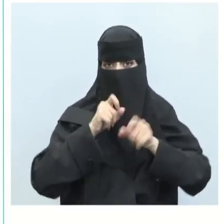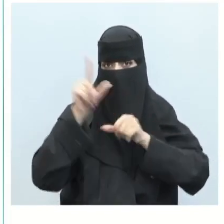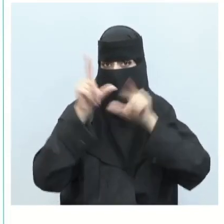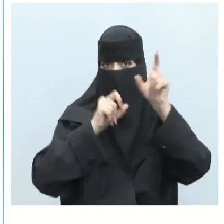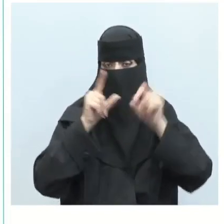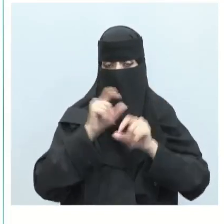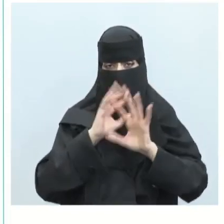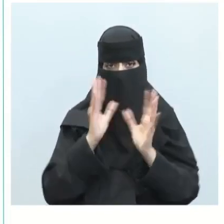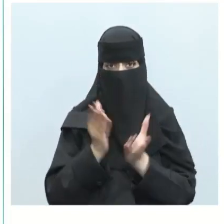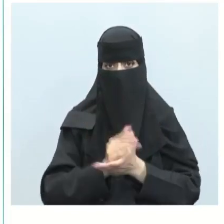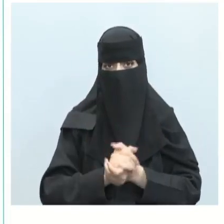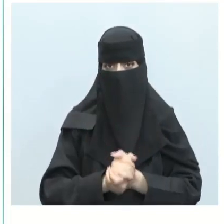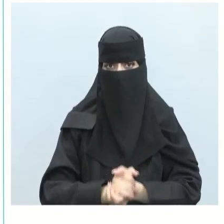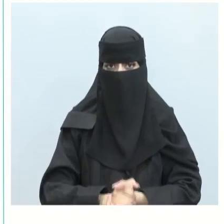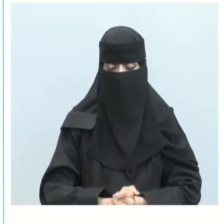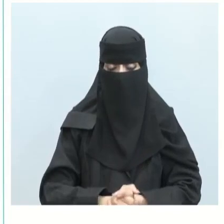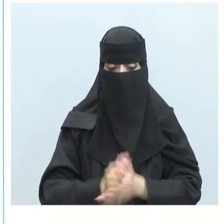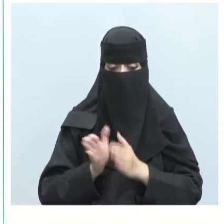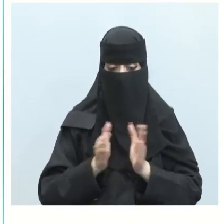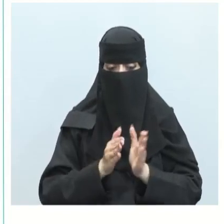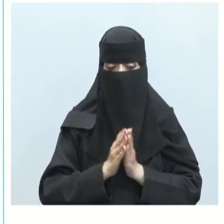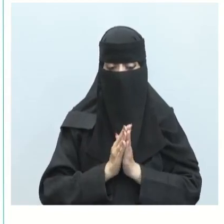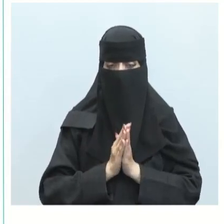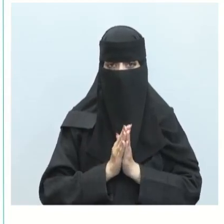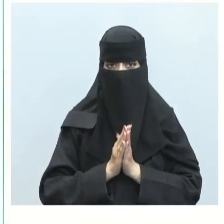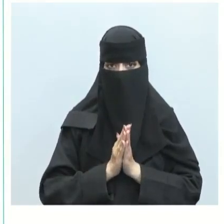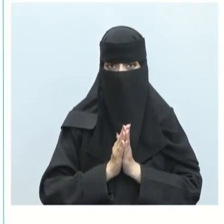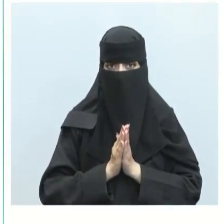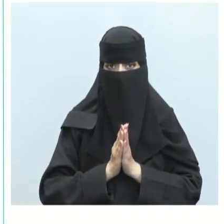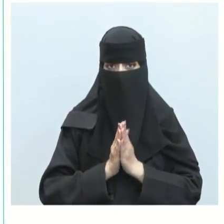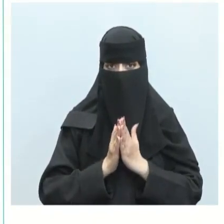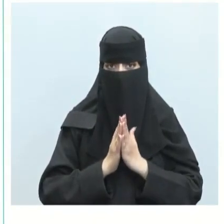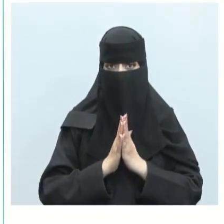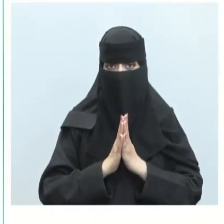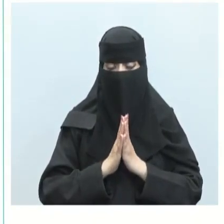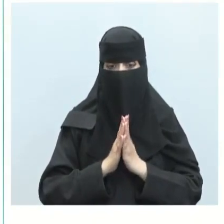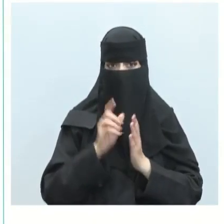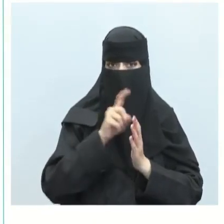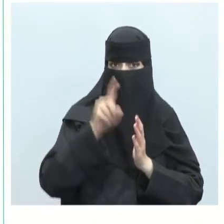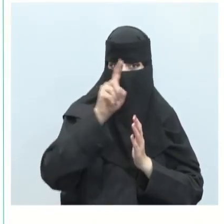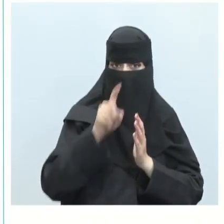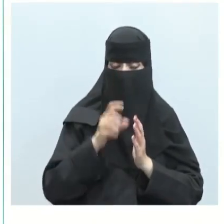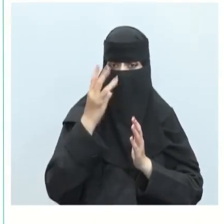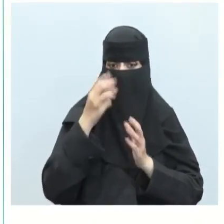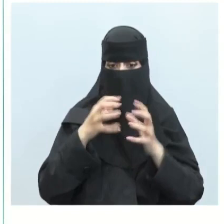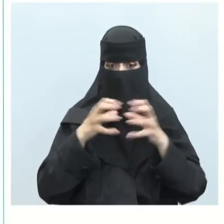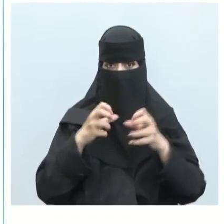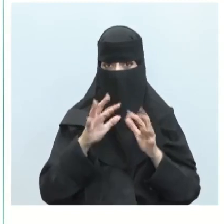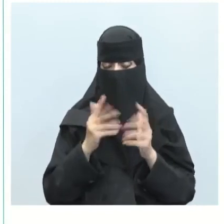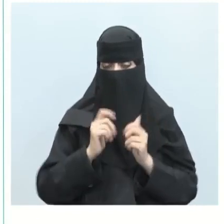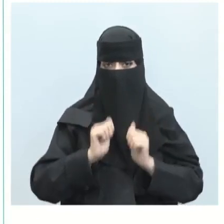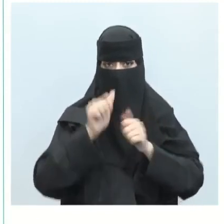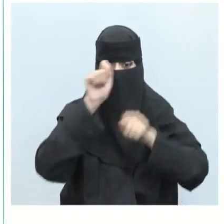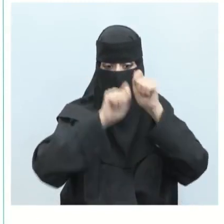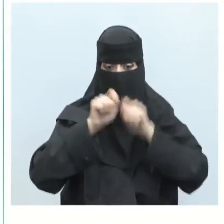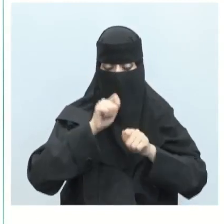في جميع خدمات الانترنت المقدمه حاليا في السؤال الثالث اشرح كيفيه